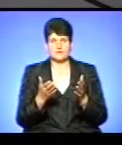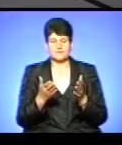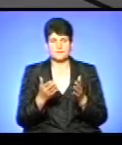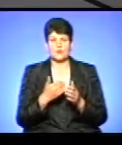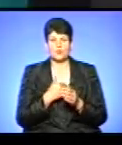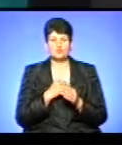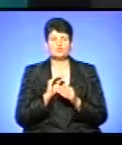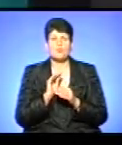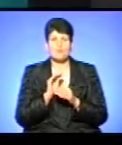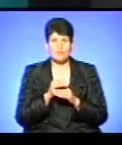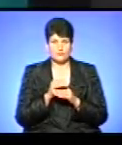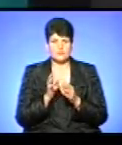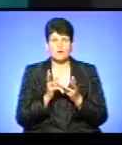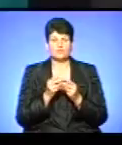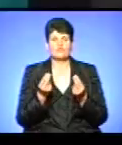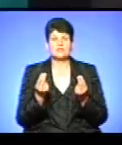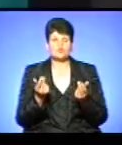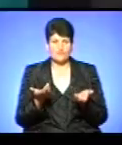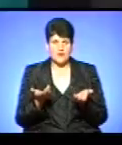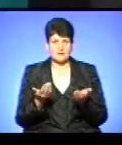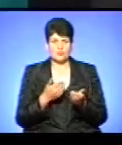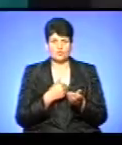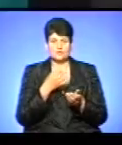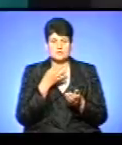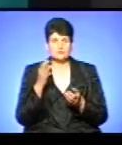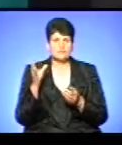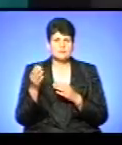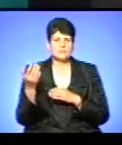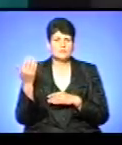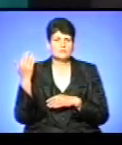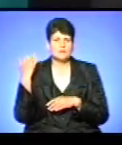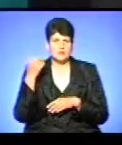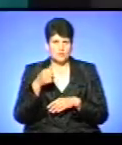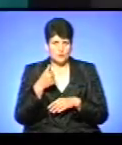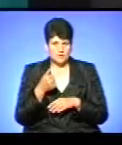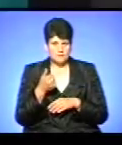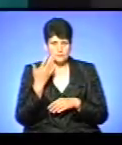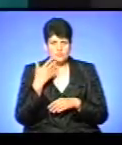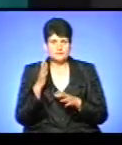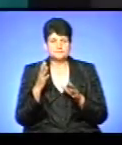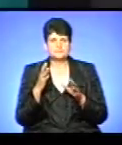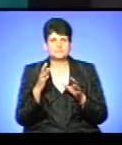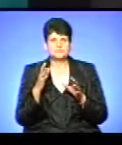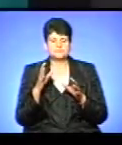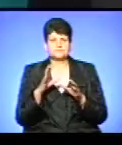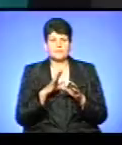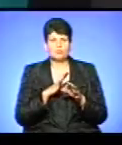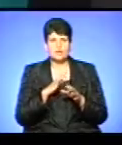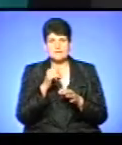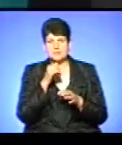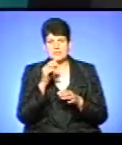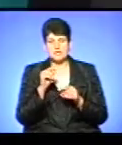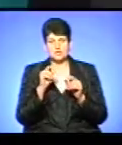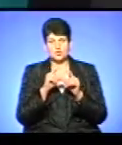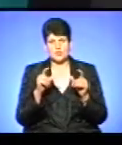що хочу доповнити, на рахунок фінансування. Хочу сказати, що всі попередні роки, коли ще статус обласної експериментальної